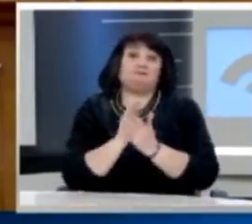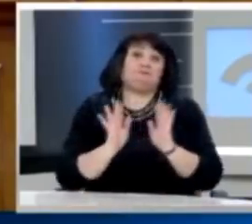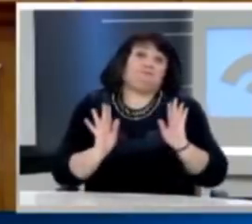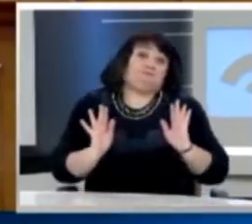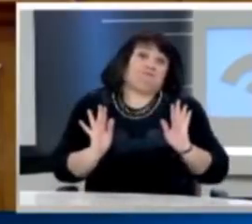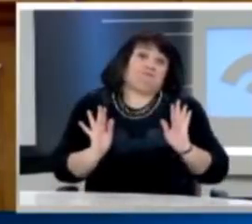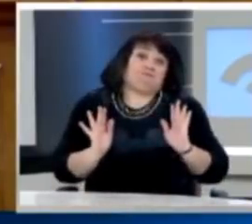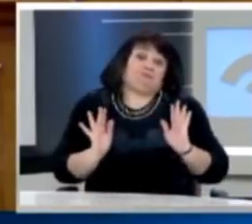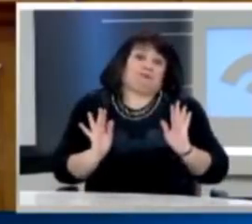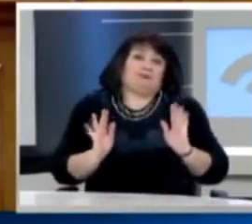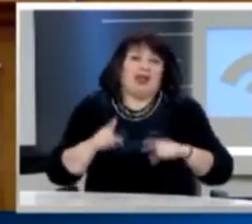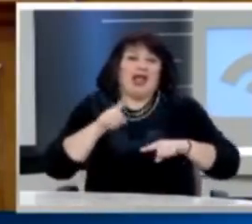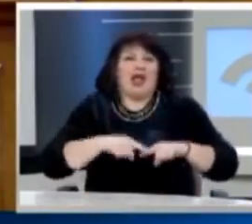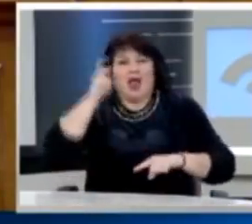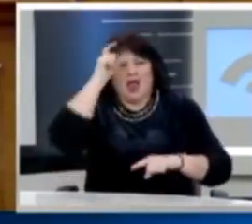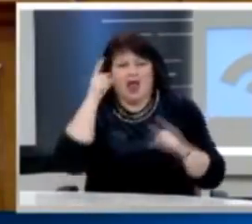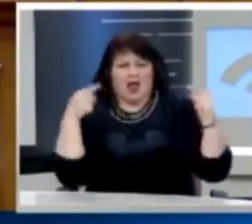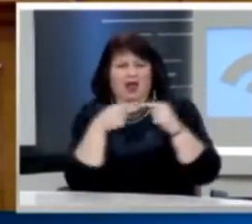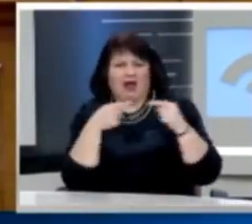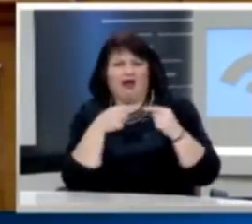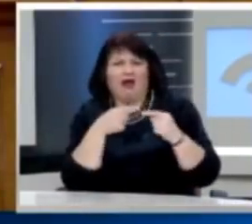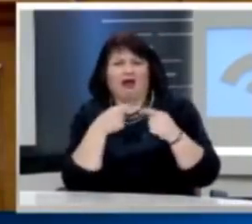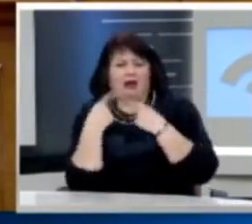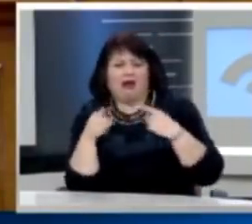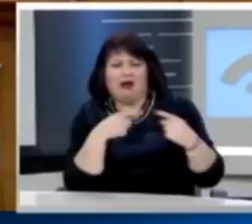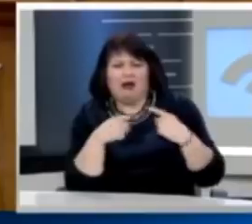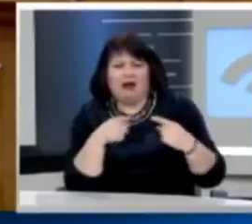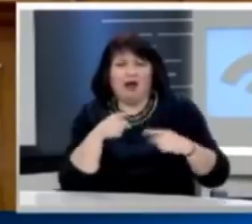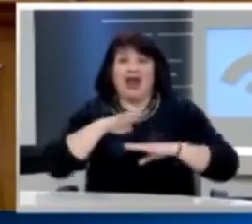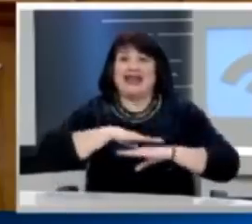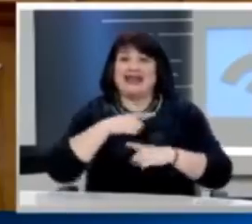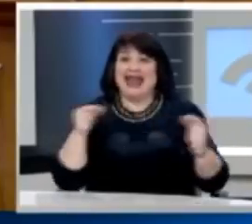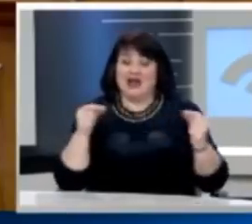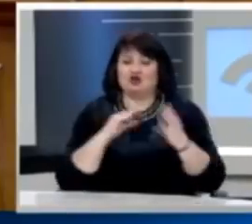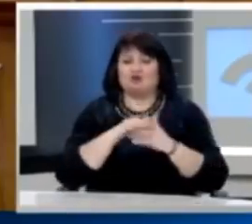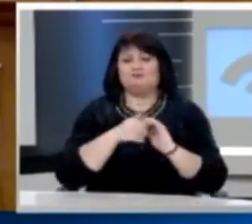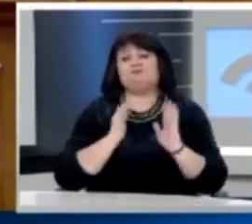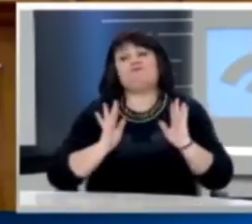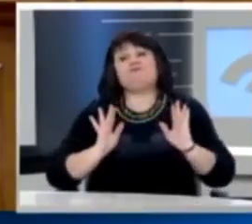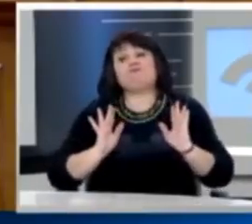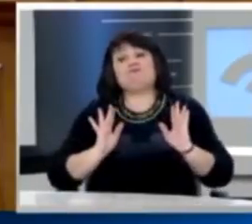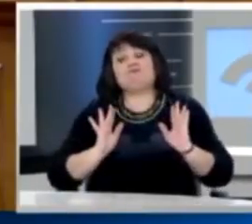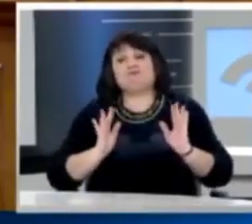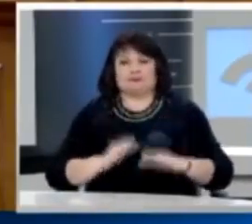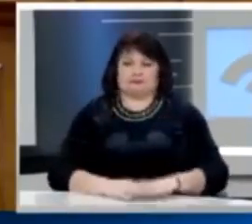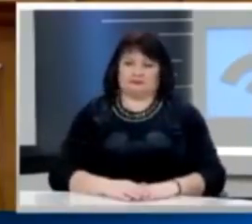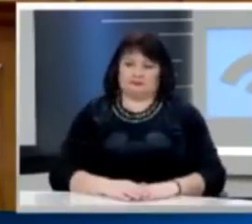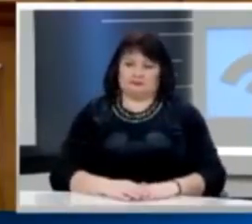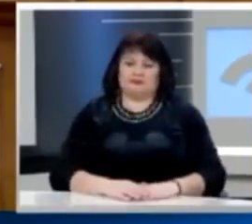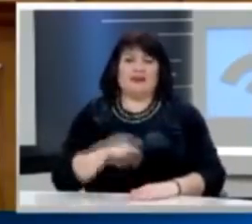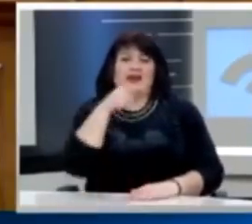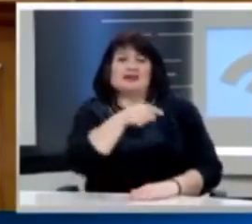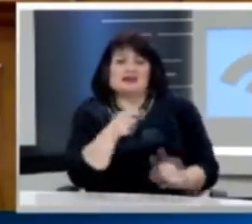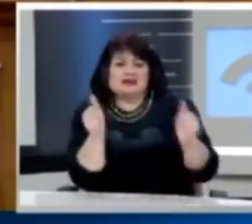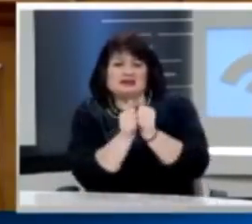Πιλάτου σε όλες τις ελληνοτουρκικές διαφορές. Καμιά από αυτές τις συμμαχίες σας δεν σταμάτησε